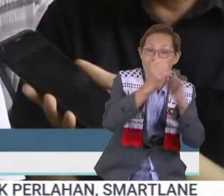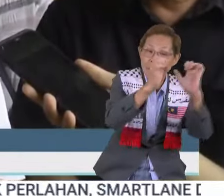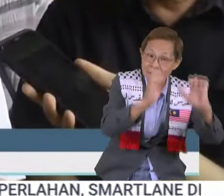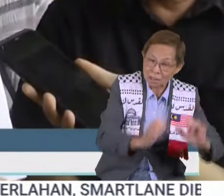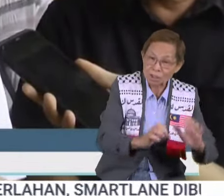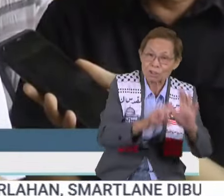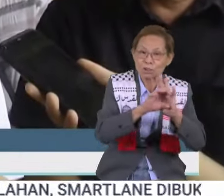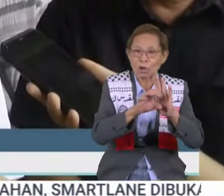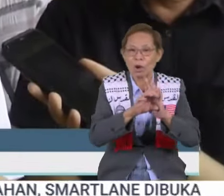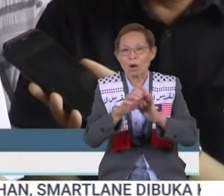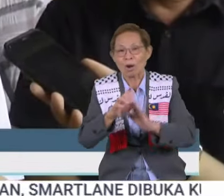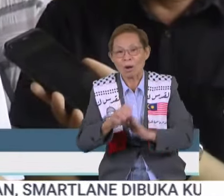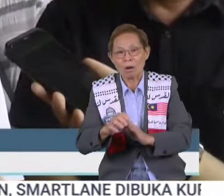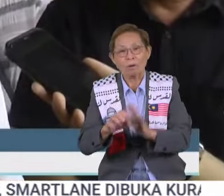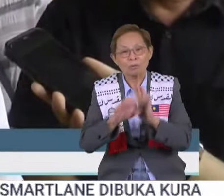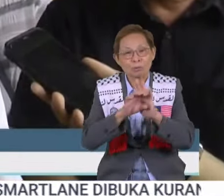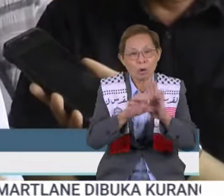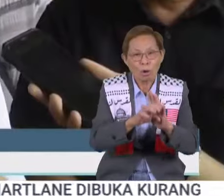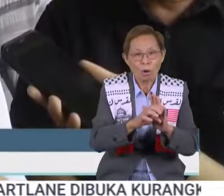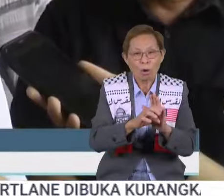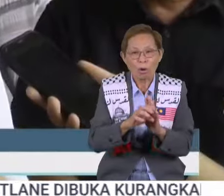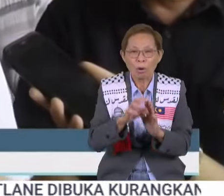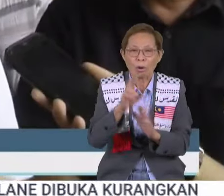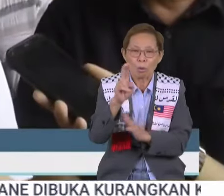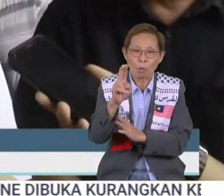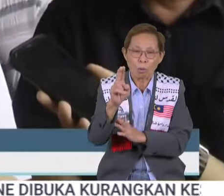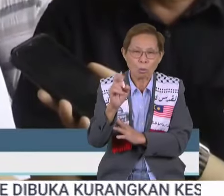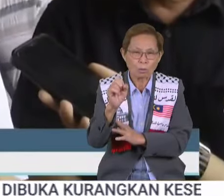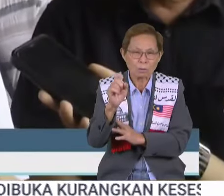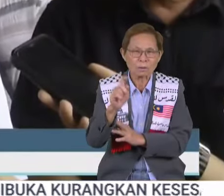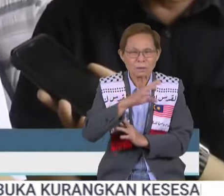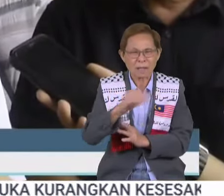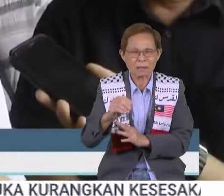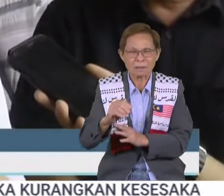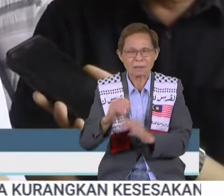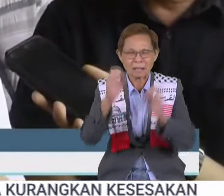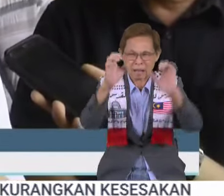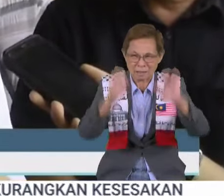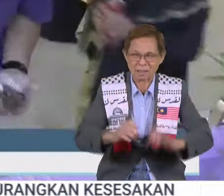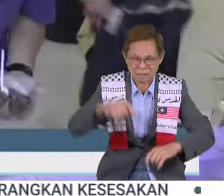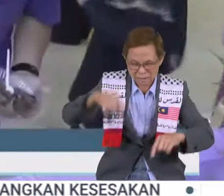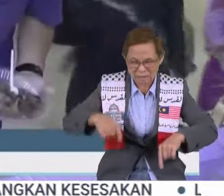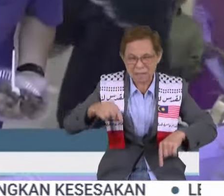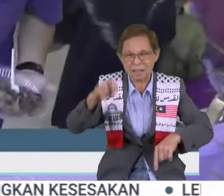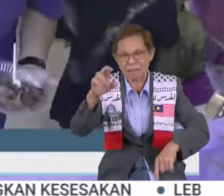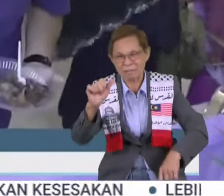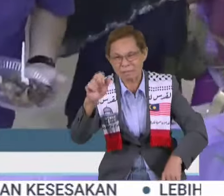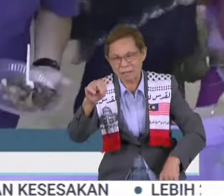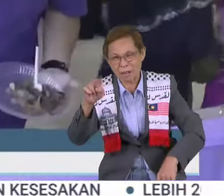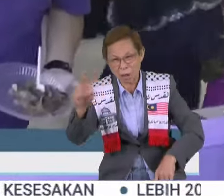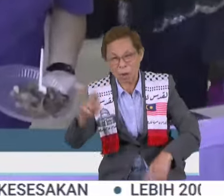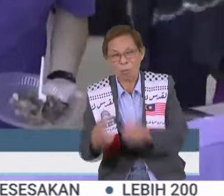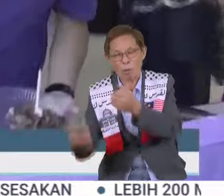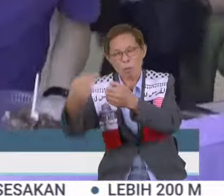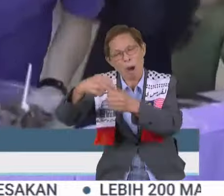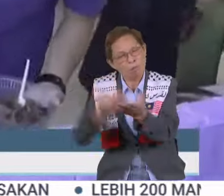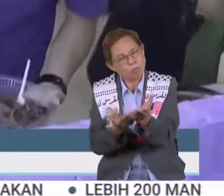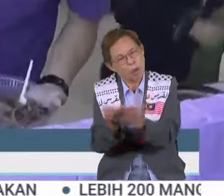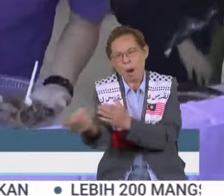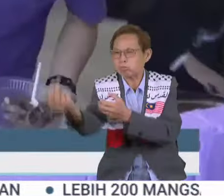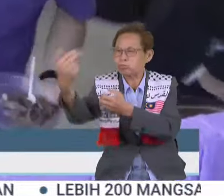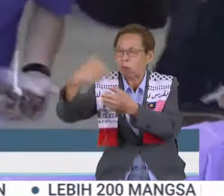seperti KDCA, USDA dan beberapa persatuan etnik di Ranau juga dilibatkan secara langsung